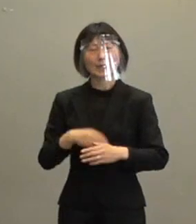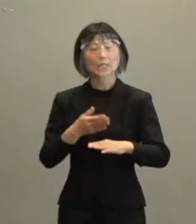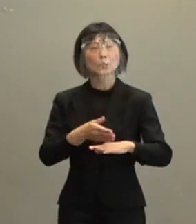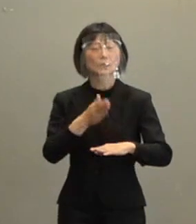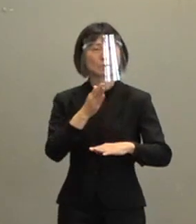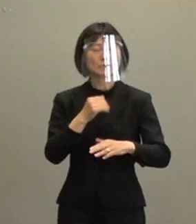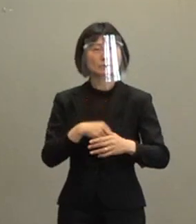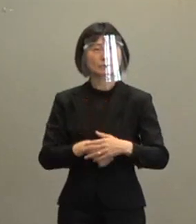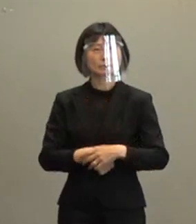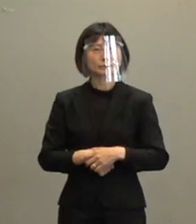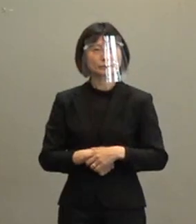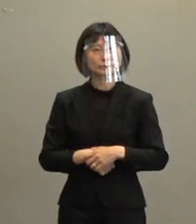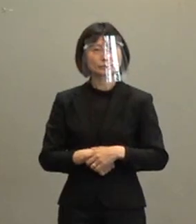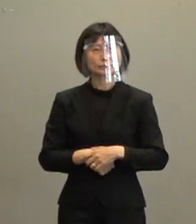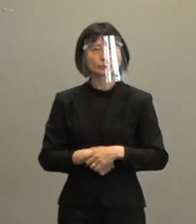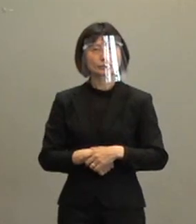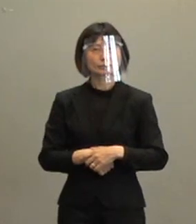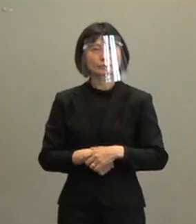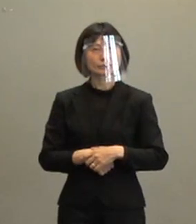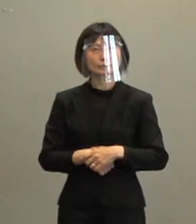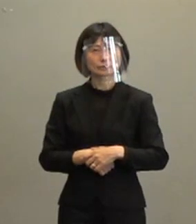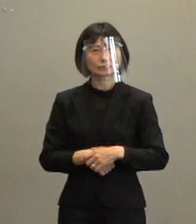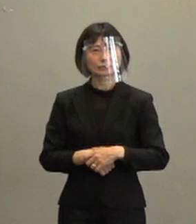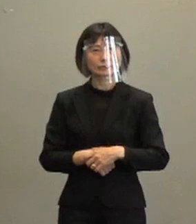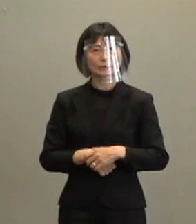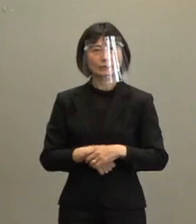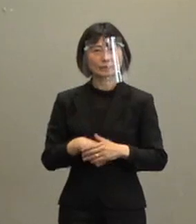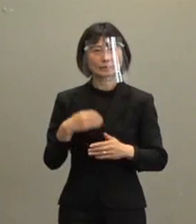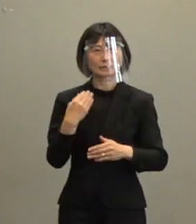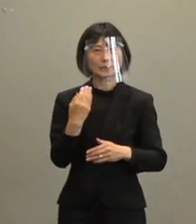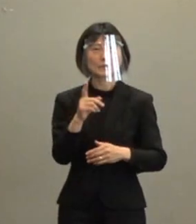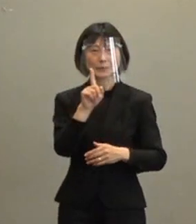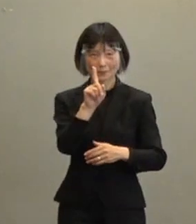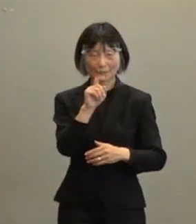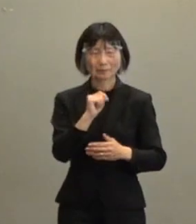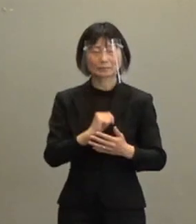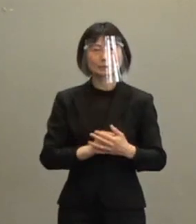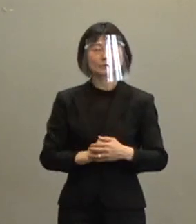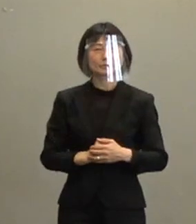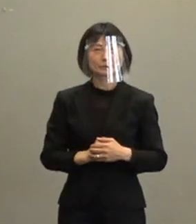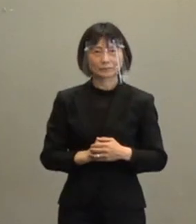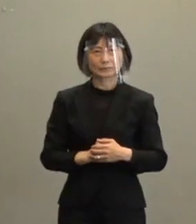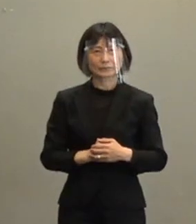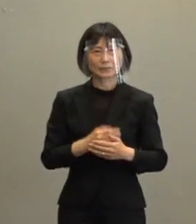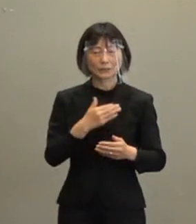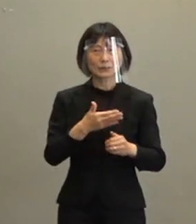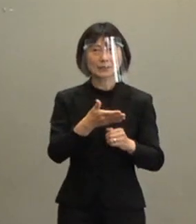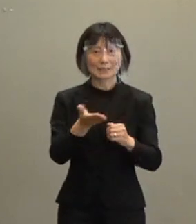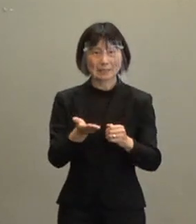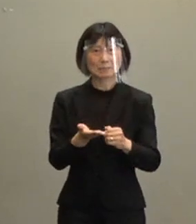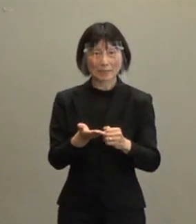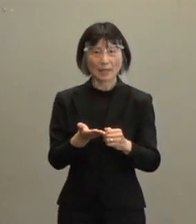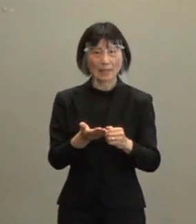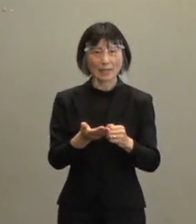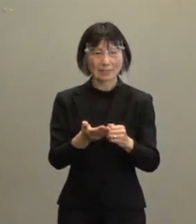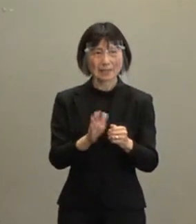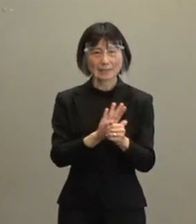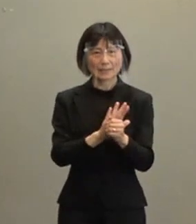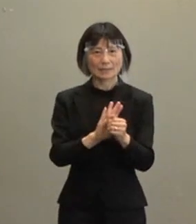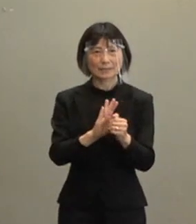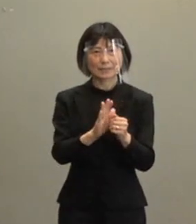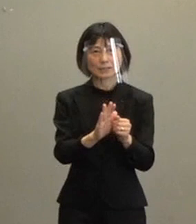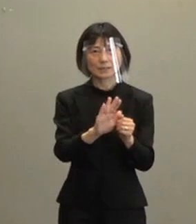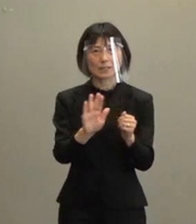ありがとうございます。すみません、あと1点だけよろしくお願いします。福島第一原発の話になるんですけれども